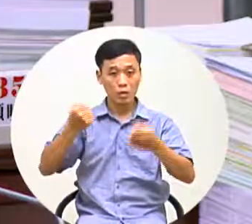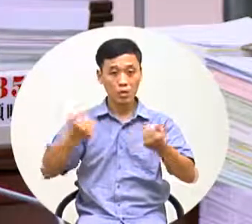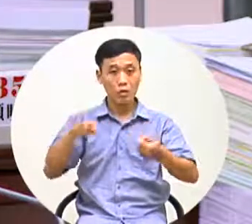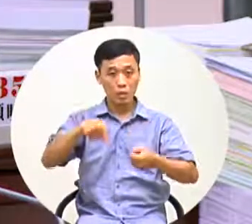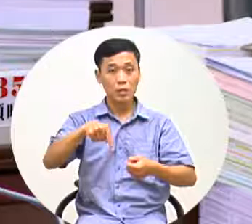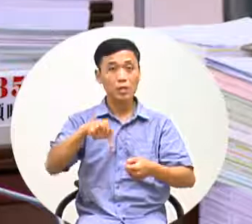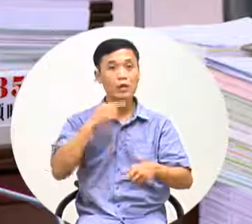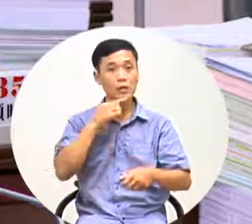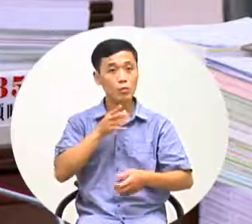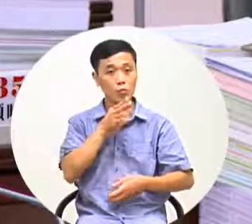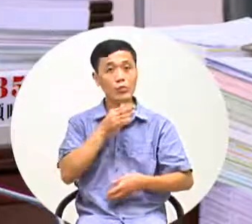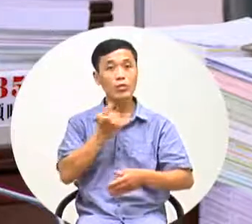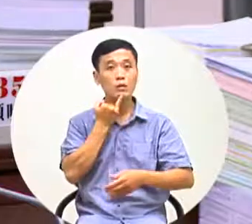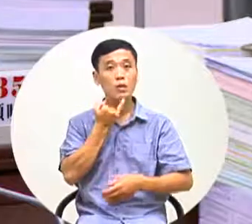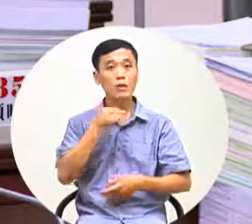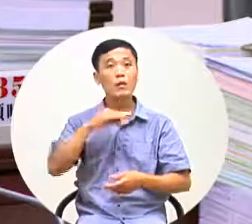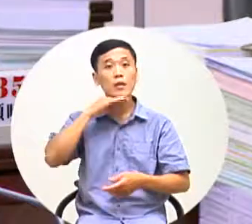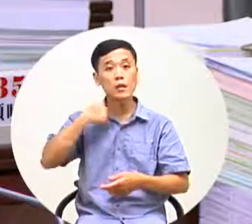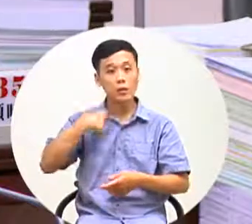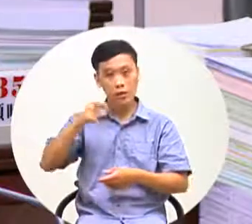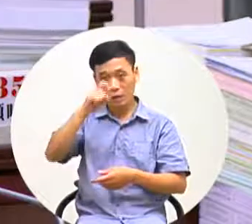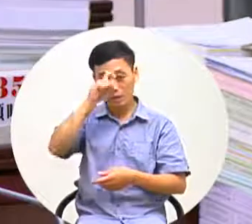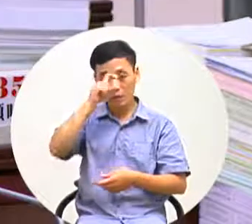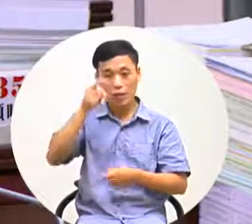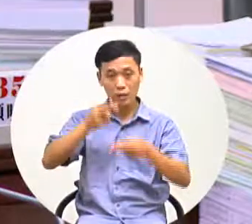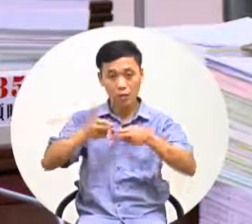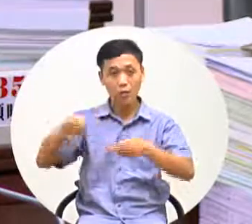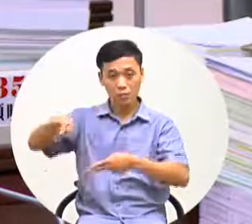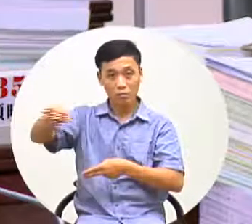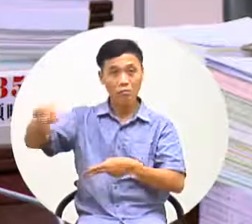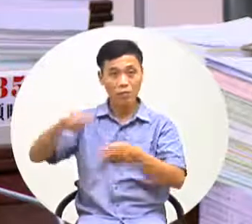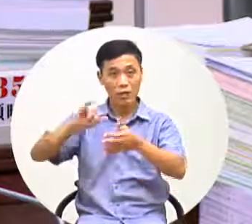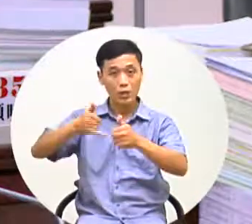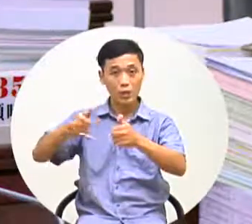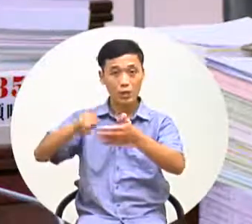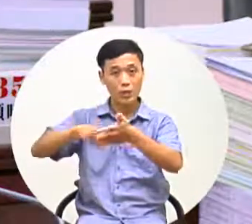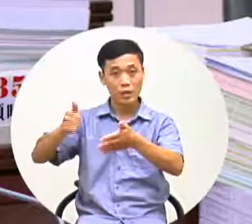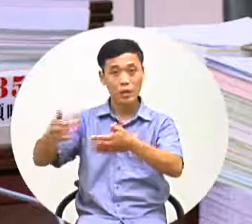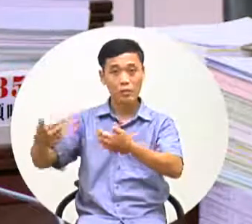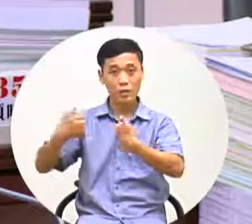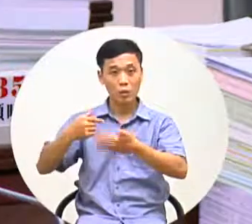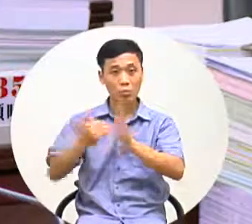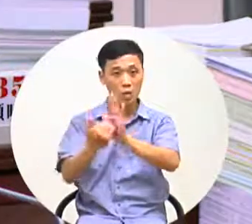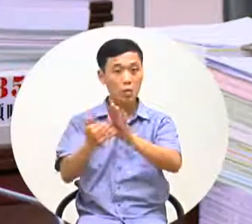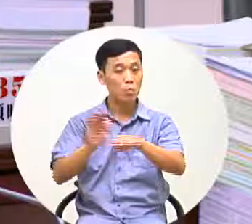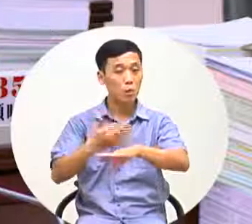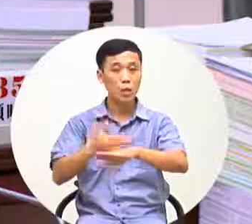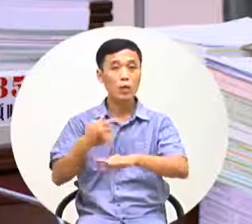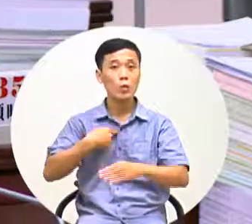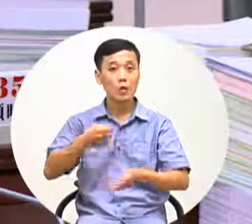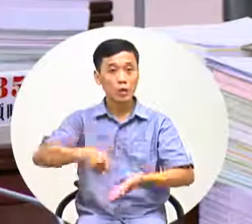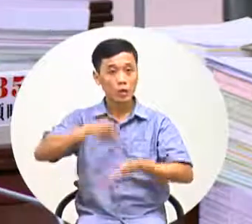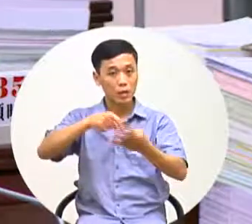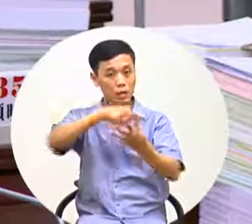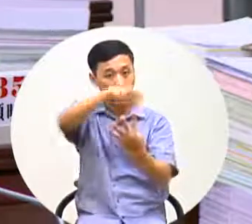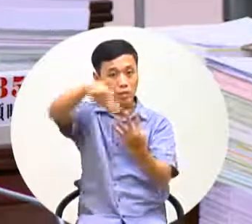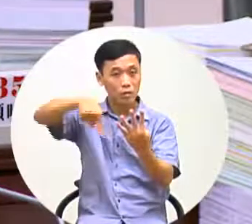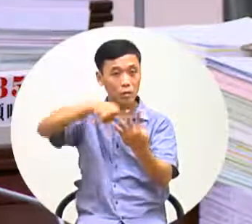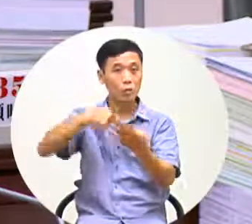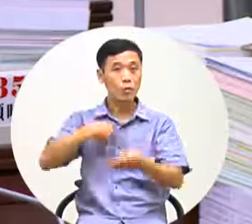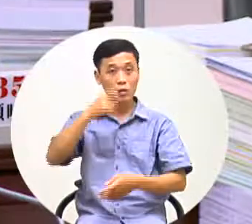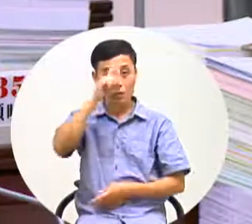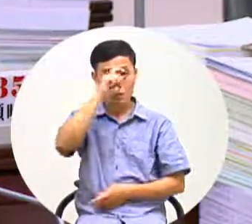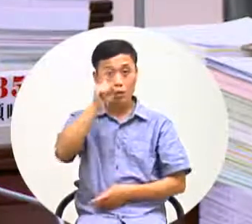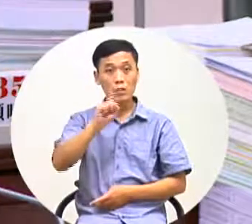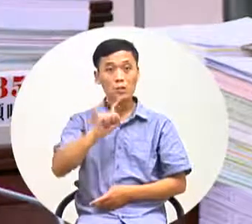不会拒绝啦哈。那局长，大概我这个事项哈，我希望能够在下次